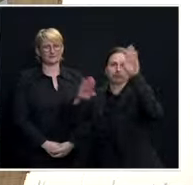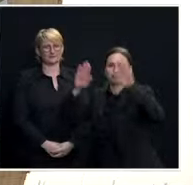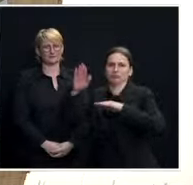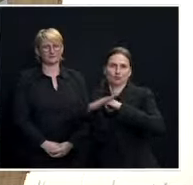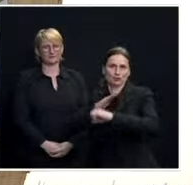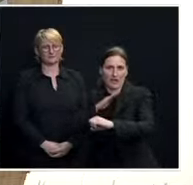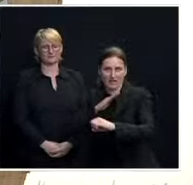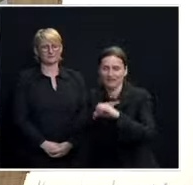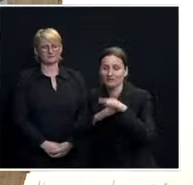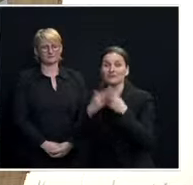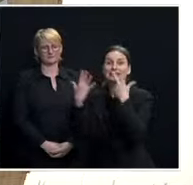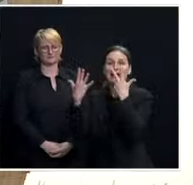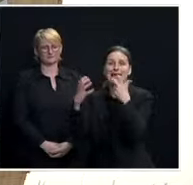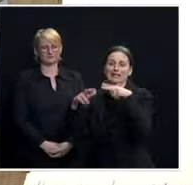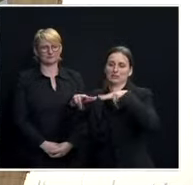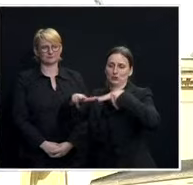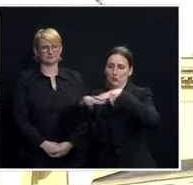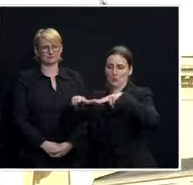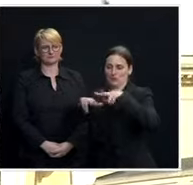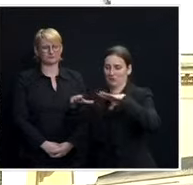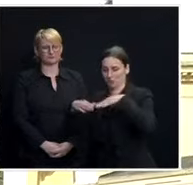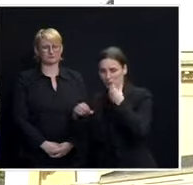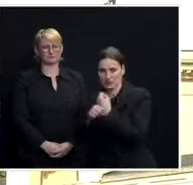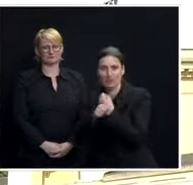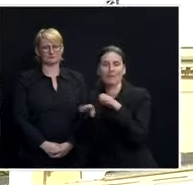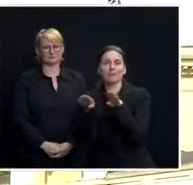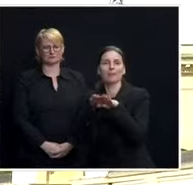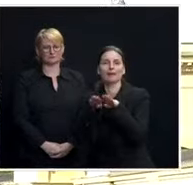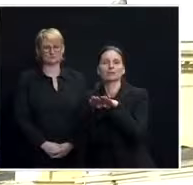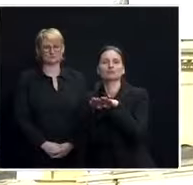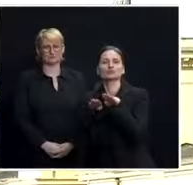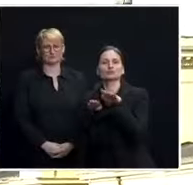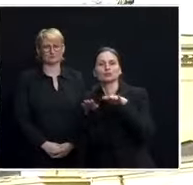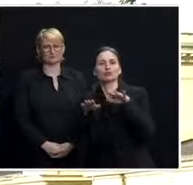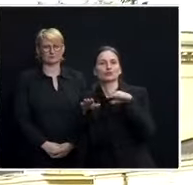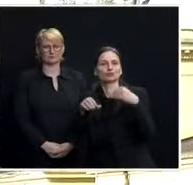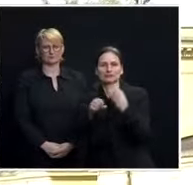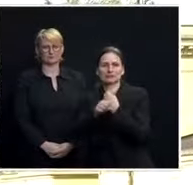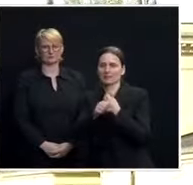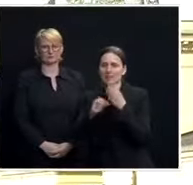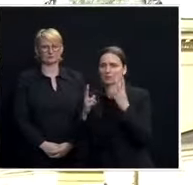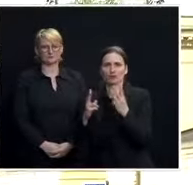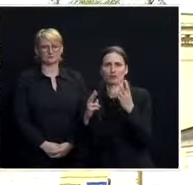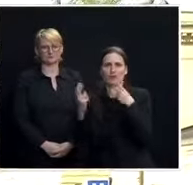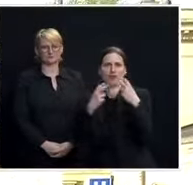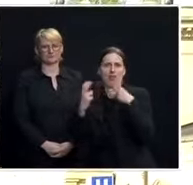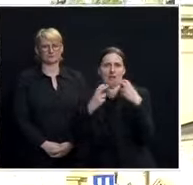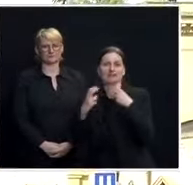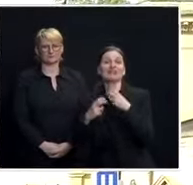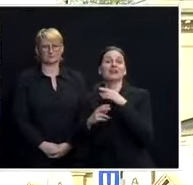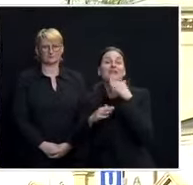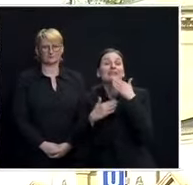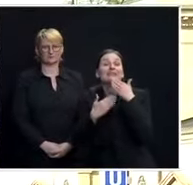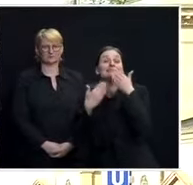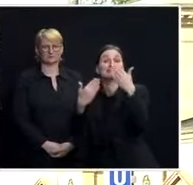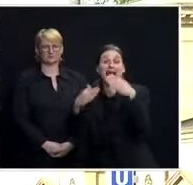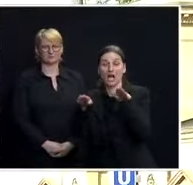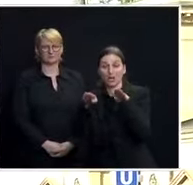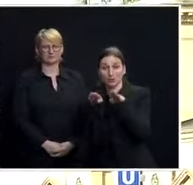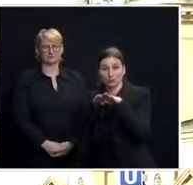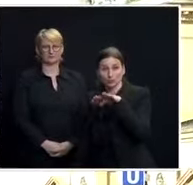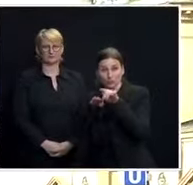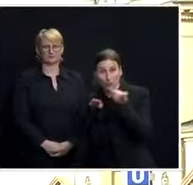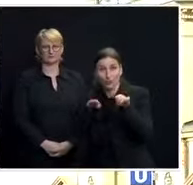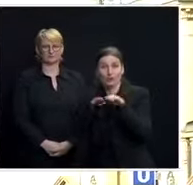mit fast 80 Organisationen und Schulen zusammen, die dann sofort auch gesagt haben, wir machen mit. Übrigens auch ein ganz, ganz großes Dankeschön an die Schulen und